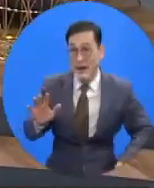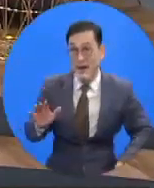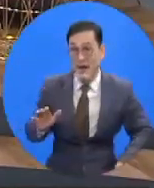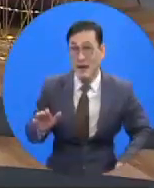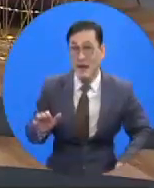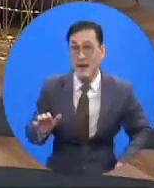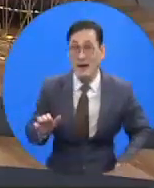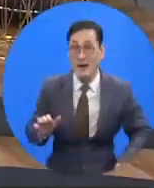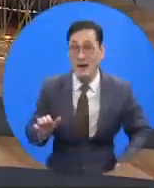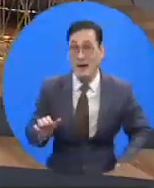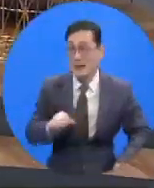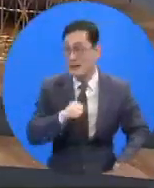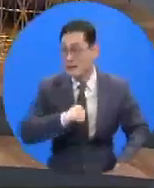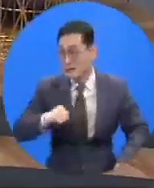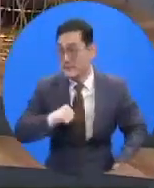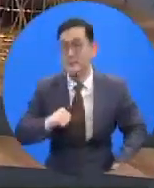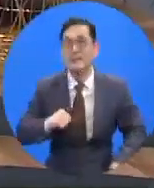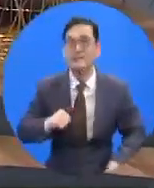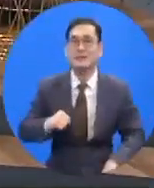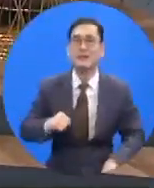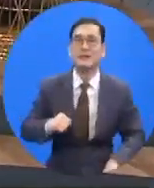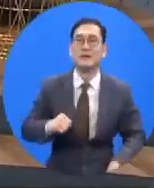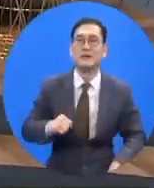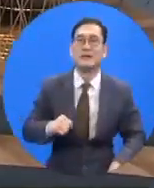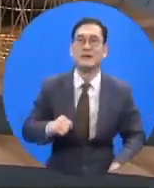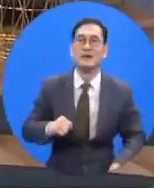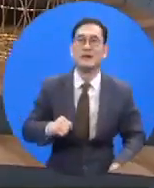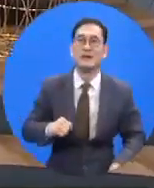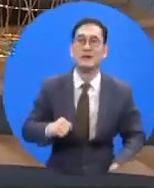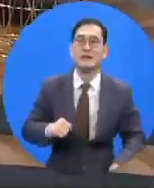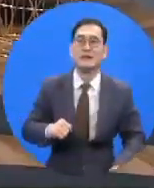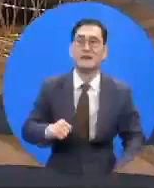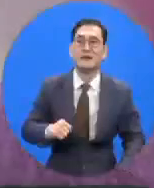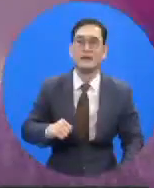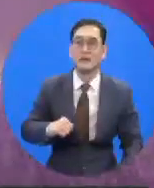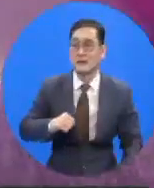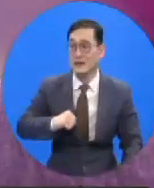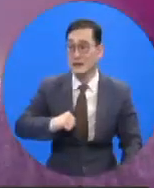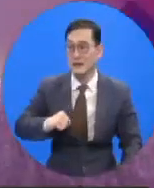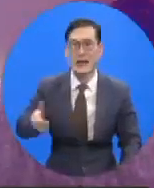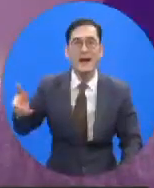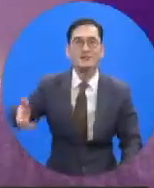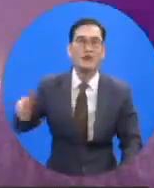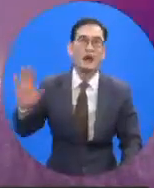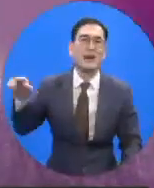힘이 털어야 줘 그렇게 이렇게 같아요 어 예 악수 아니 지금 좋은게 아니다